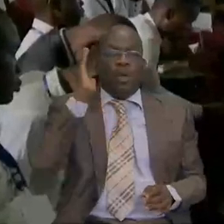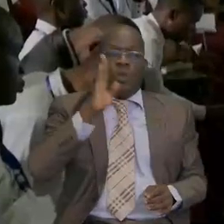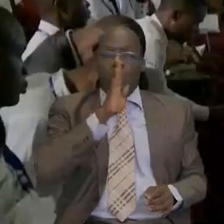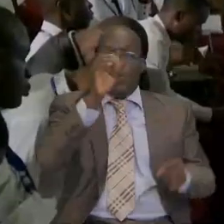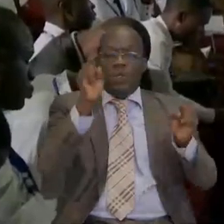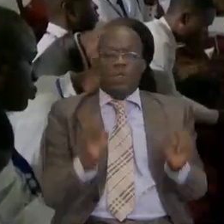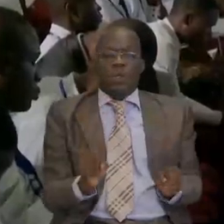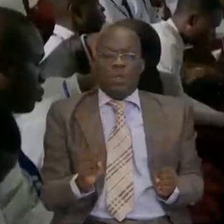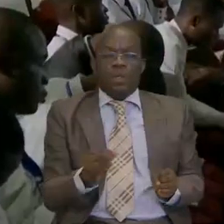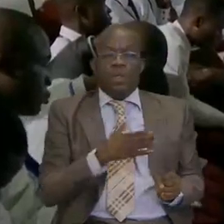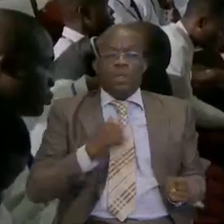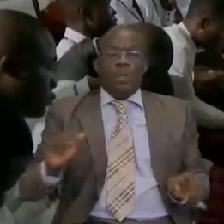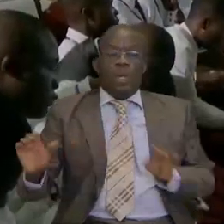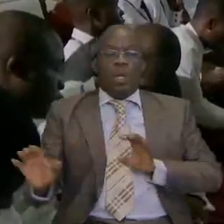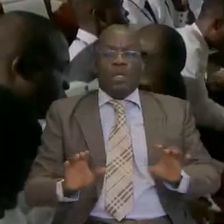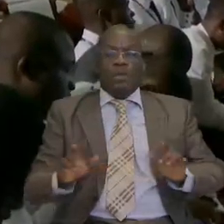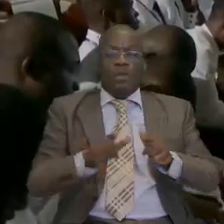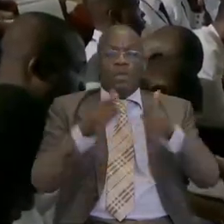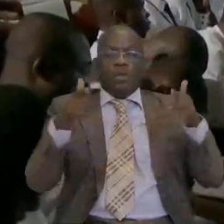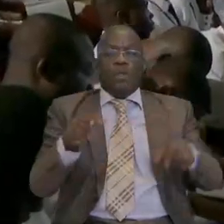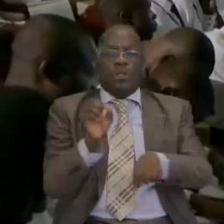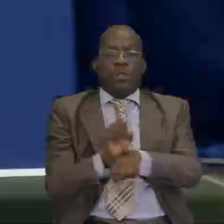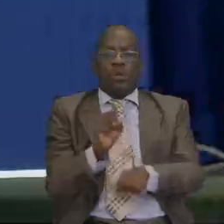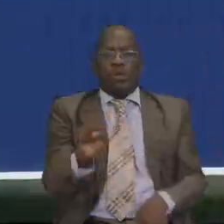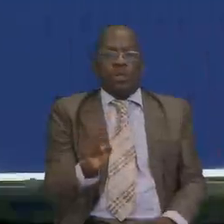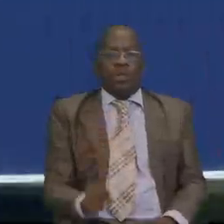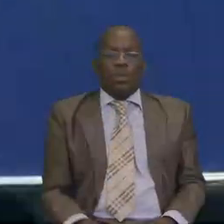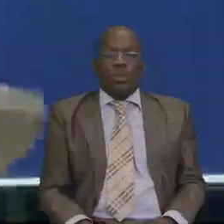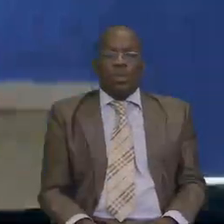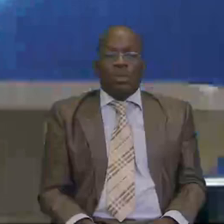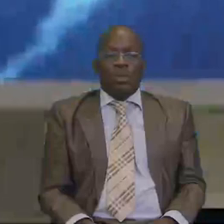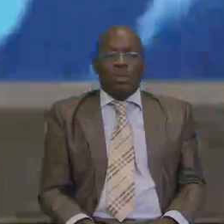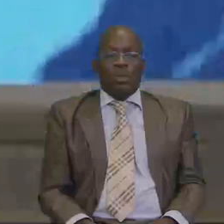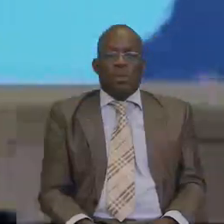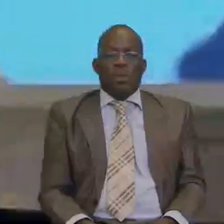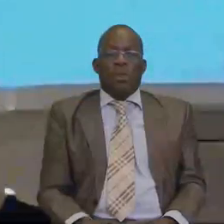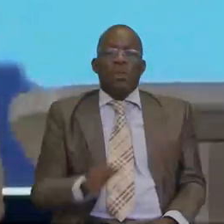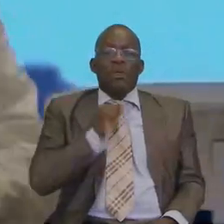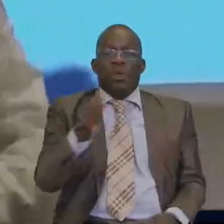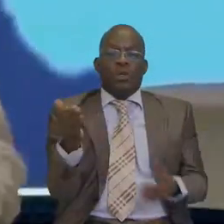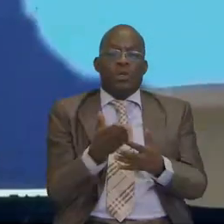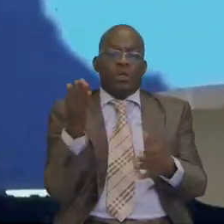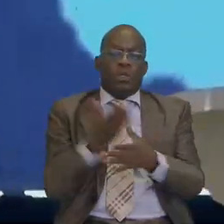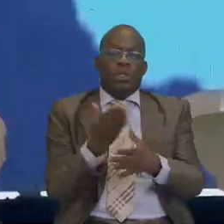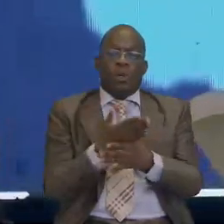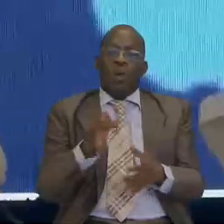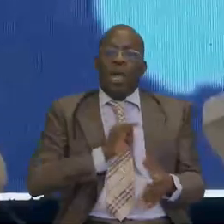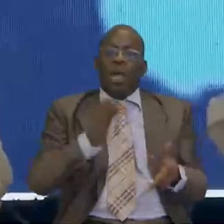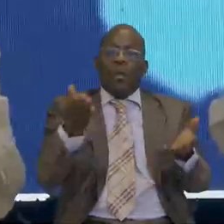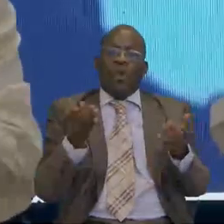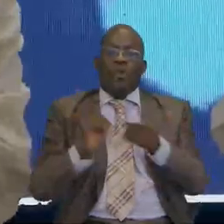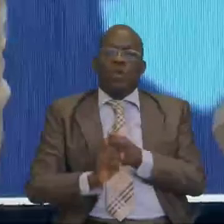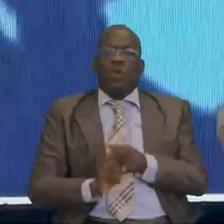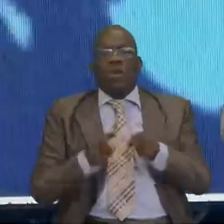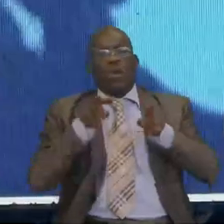seront forts et feront des exploits. Il ne se dérange pas. Je veux me connaître, je veux me